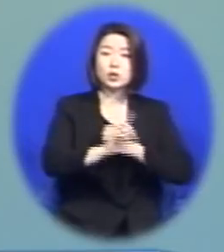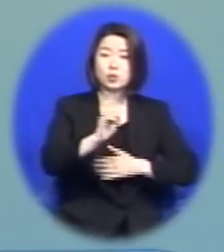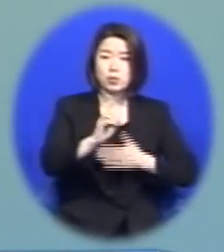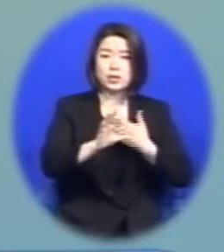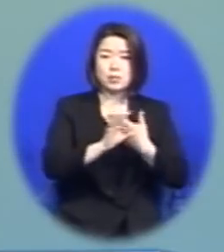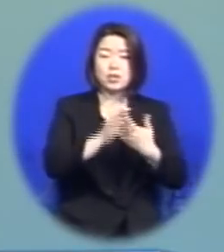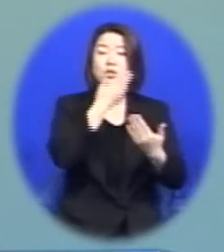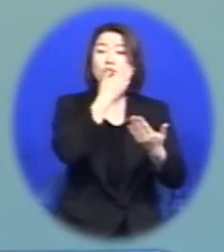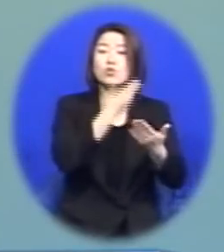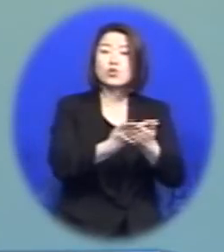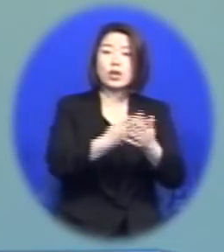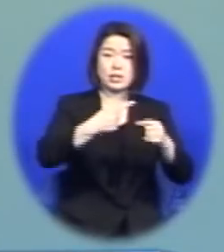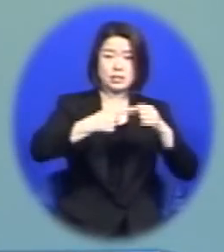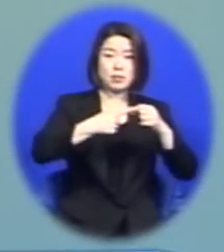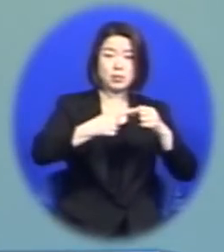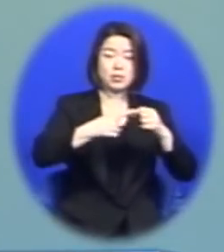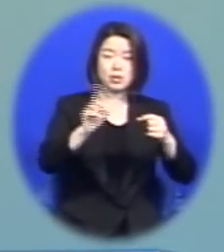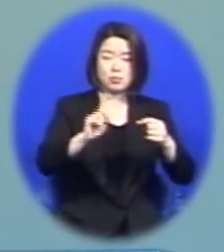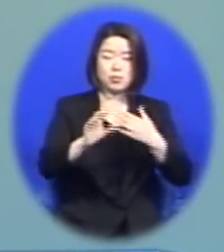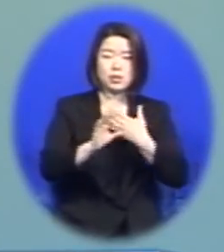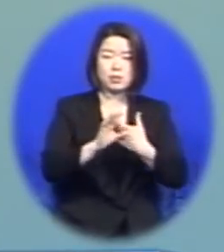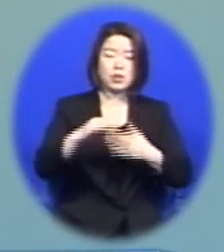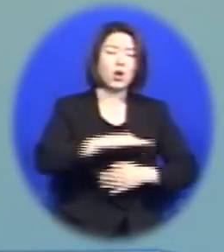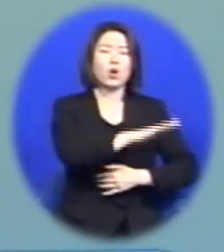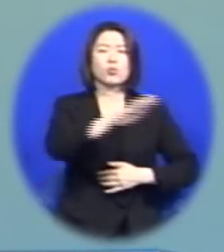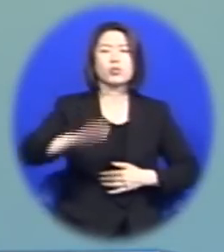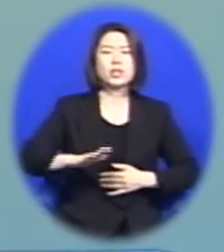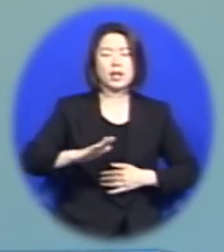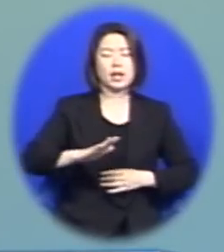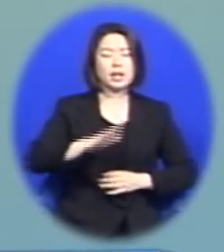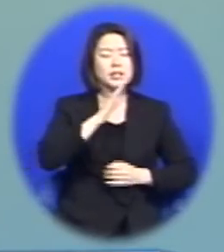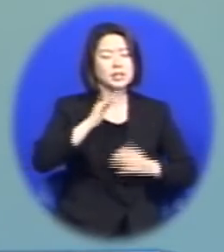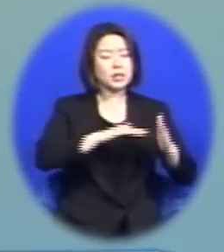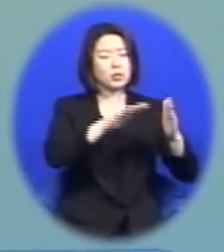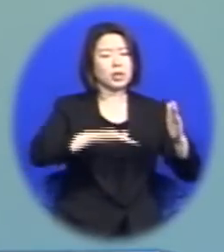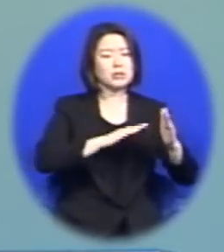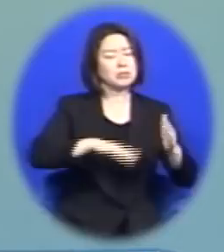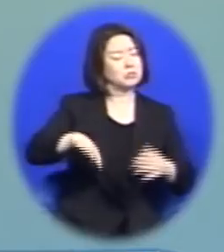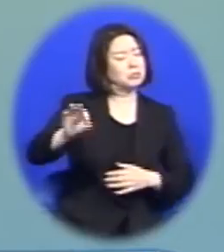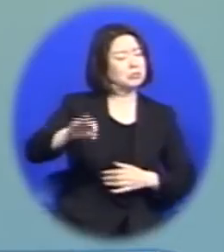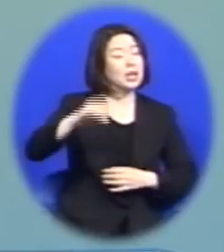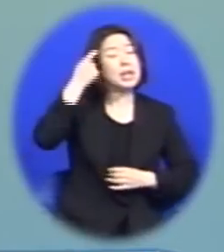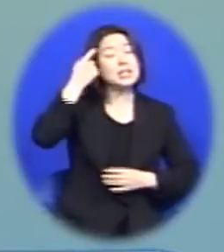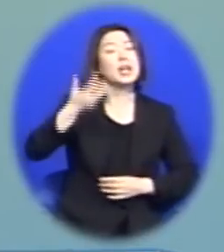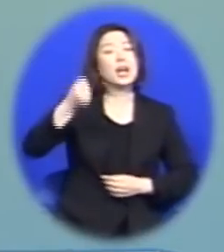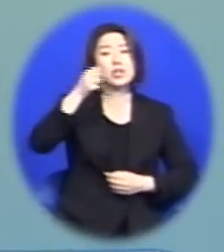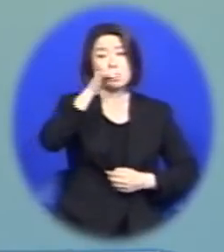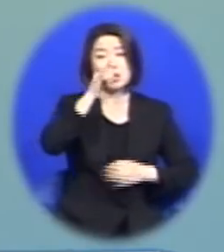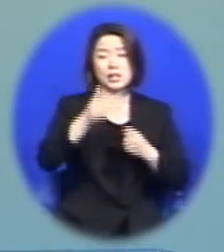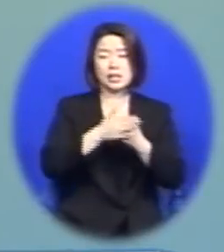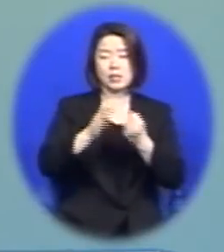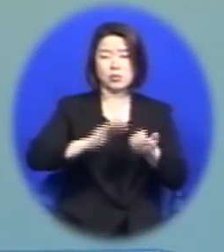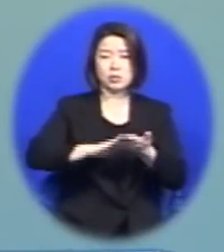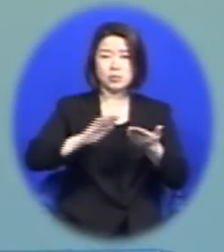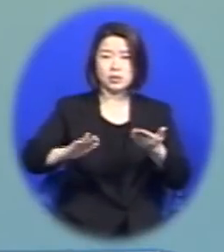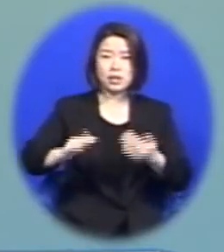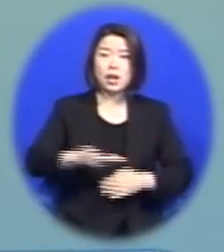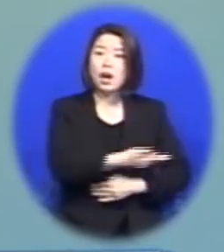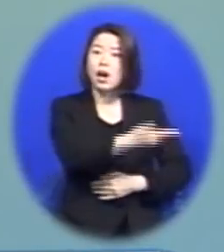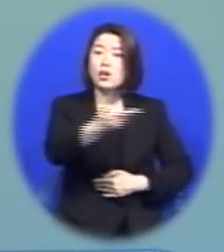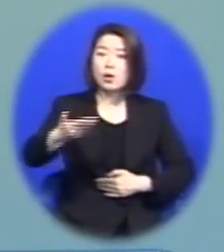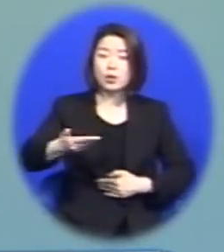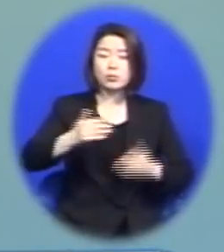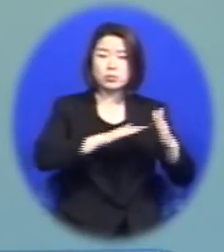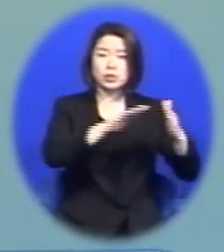첫 번째 이유는 우리가 가정을 실제로 소홀히 여기고 있다는 것입니다 여러분 여러분이 가정을 얼마나